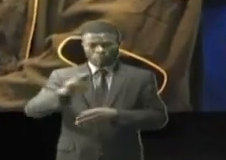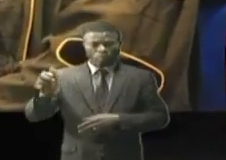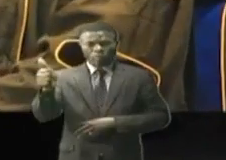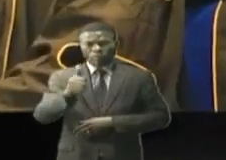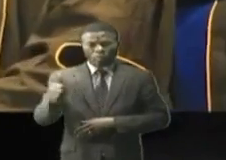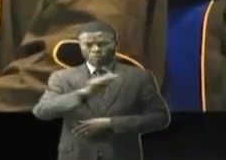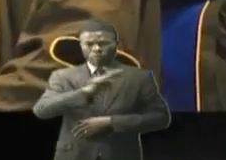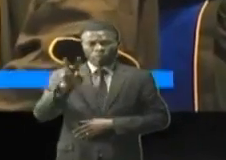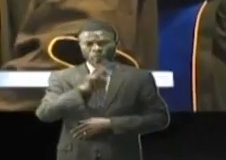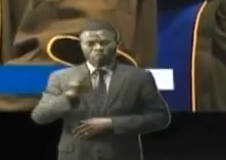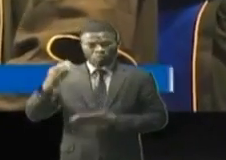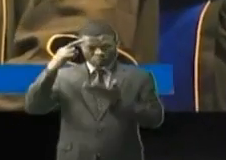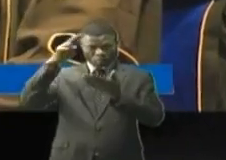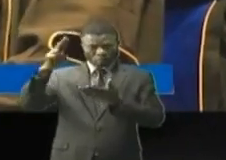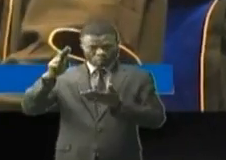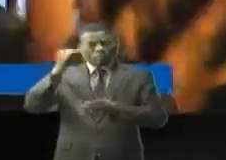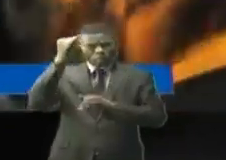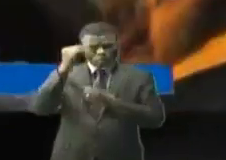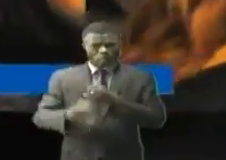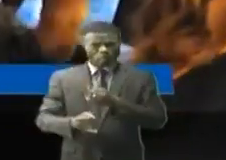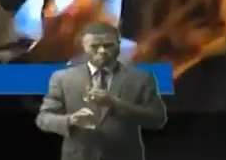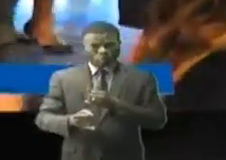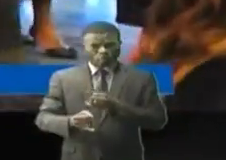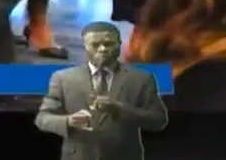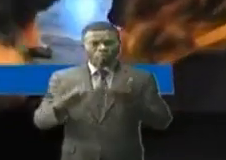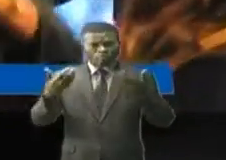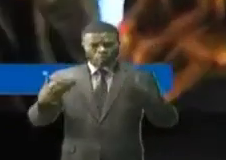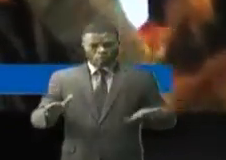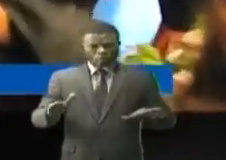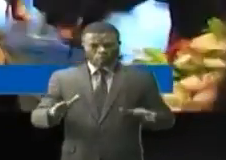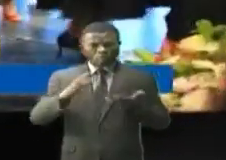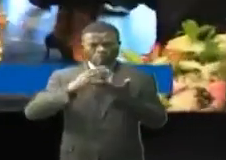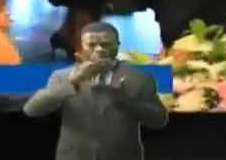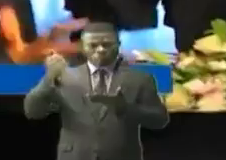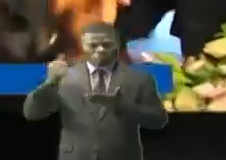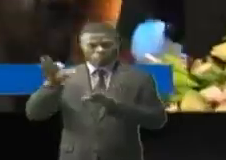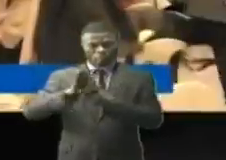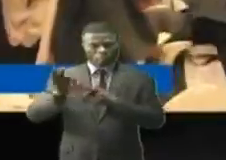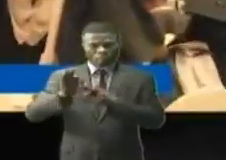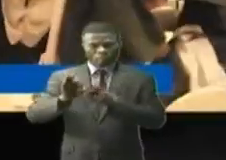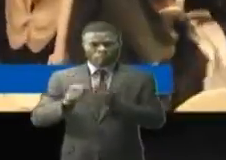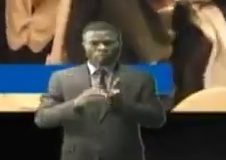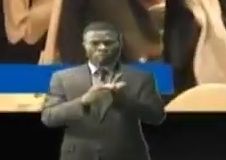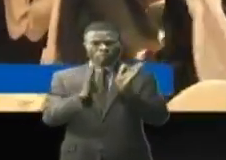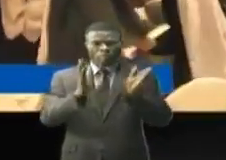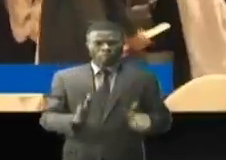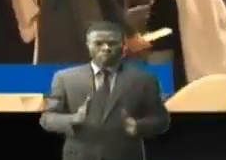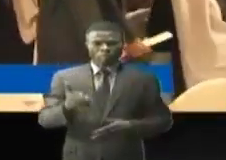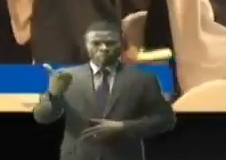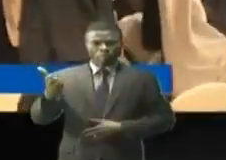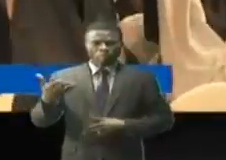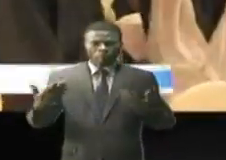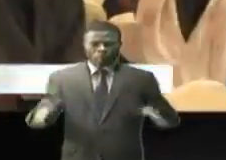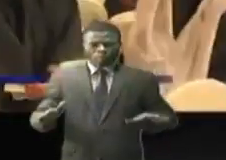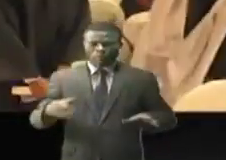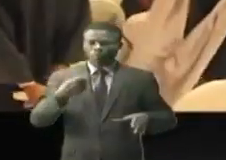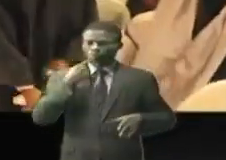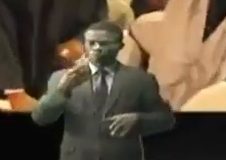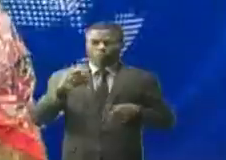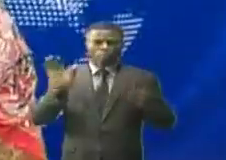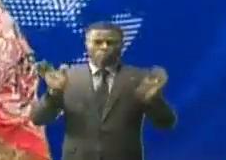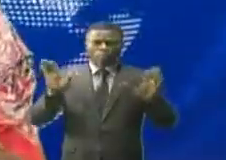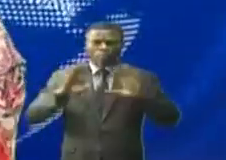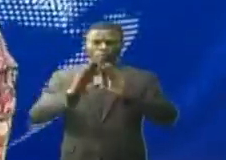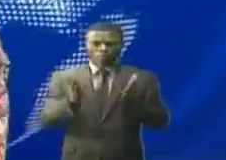dans cette université qui s'affirme comme étant l'une des meilleures poules de la formation d'une élite, reflet de besoins actuels de